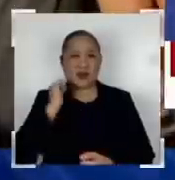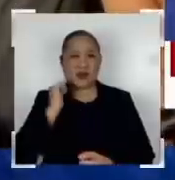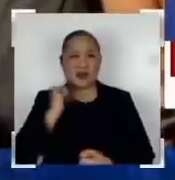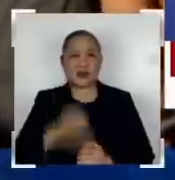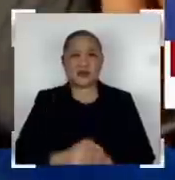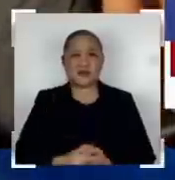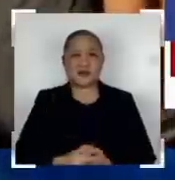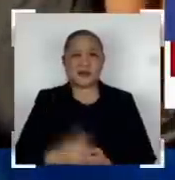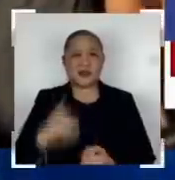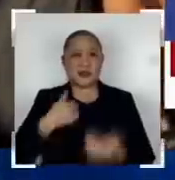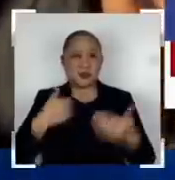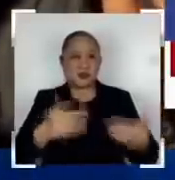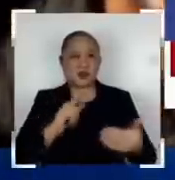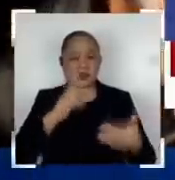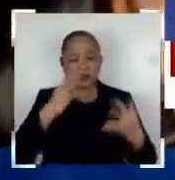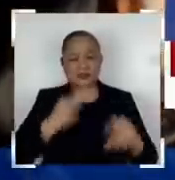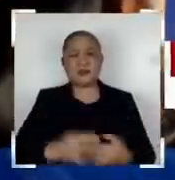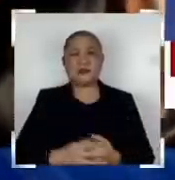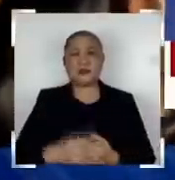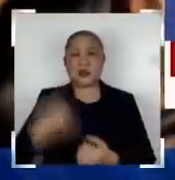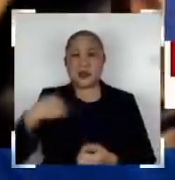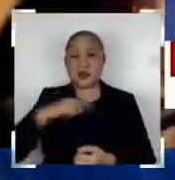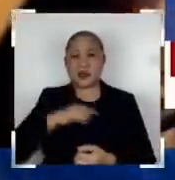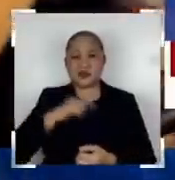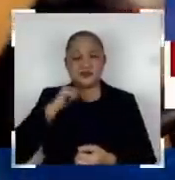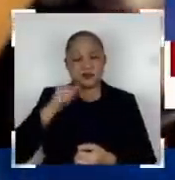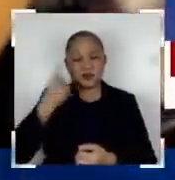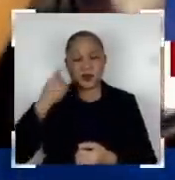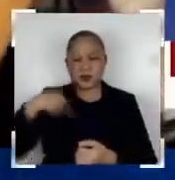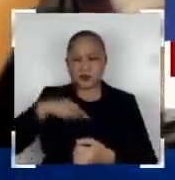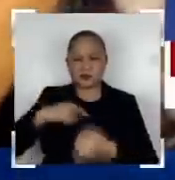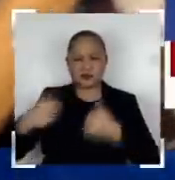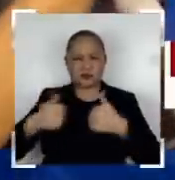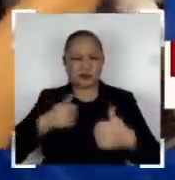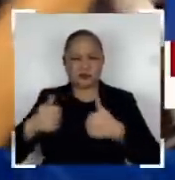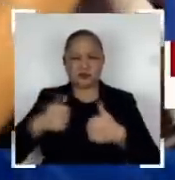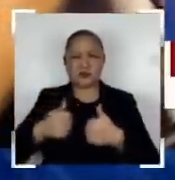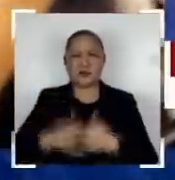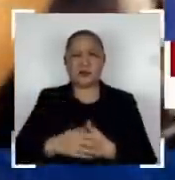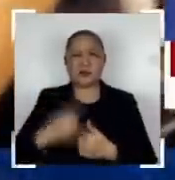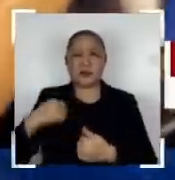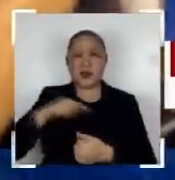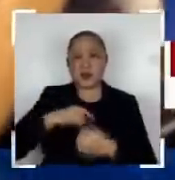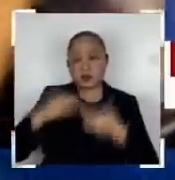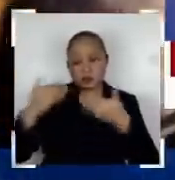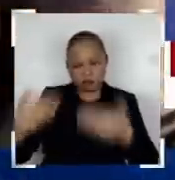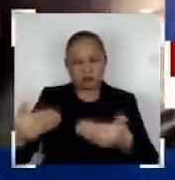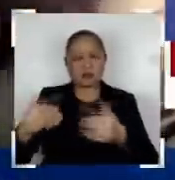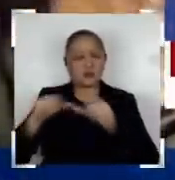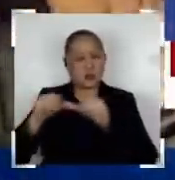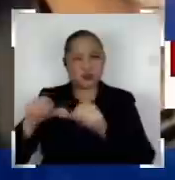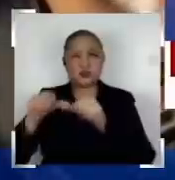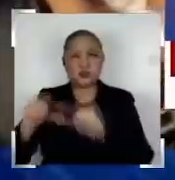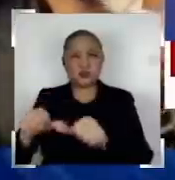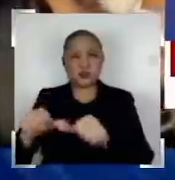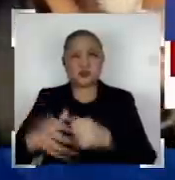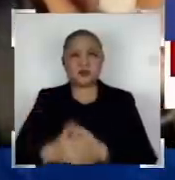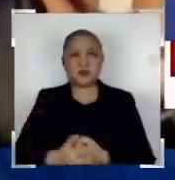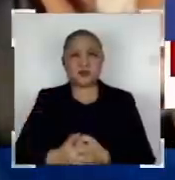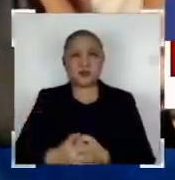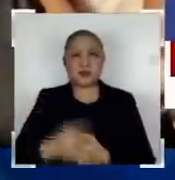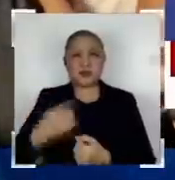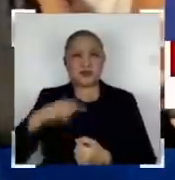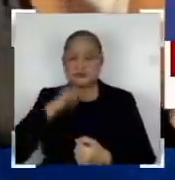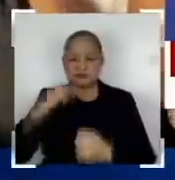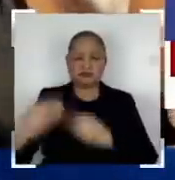Yung lakad namin, hindi naman relative to other candidates. Yung lakad namin, tuloy-tuloy lang kami. Hindi naman kami apektado